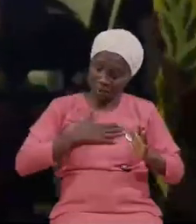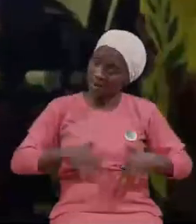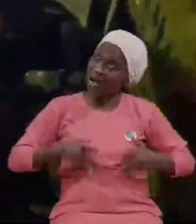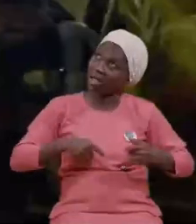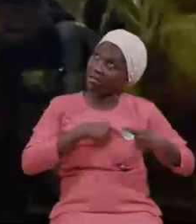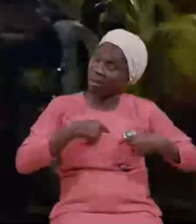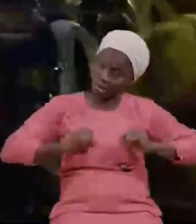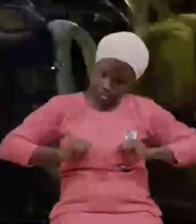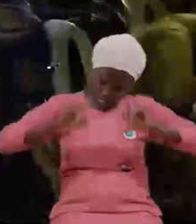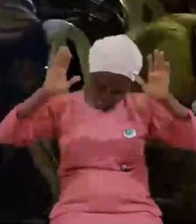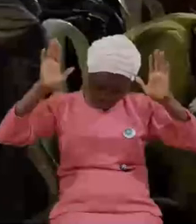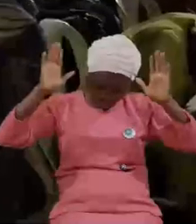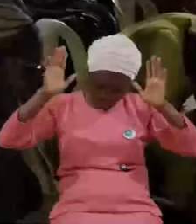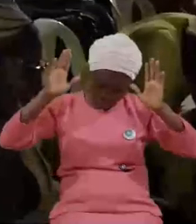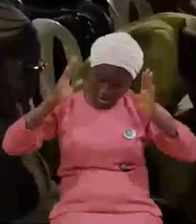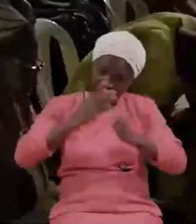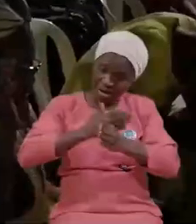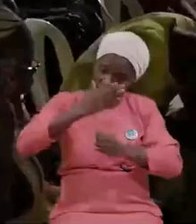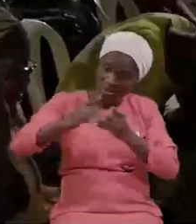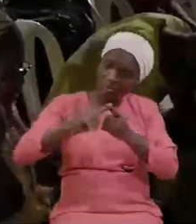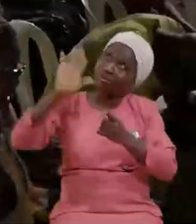Totalement entre tes mains.